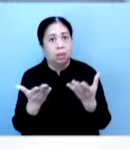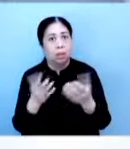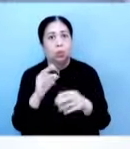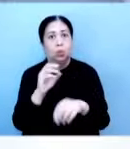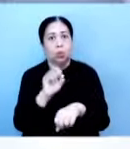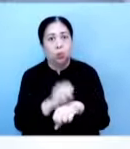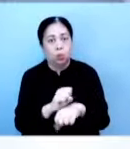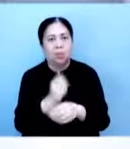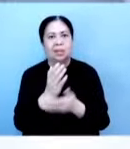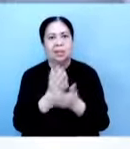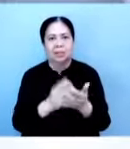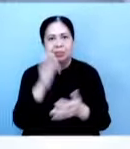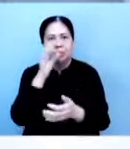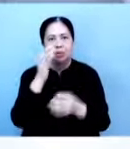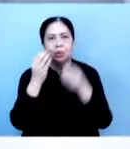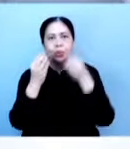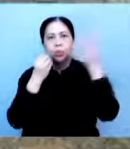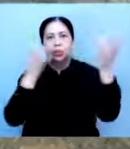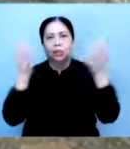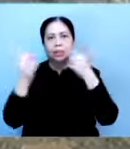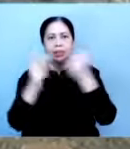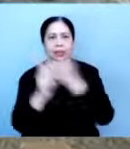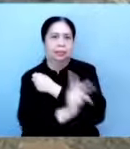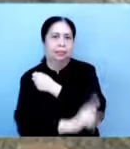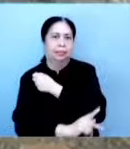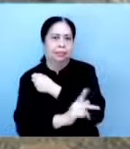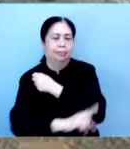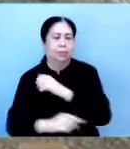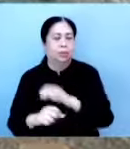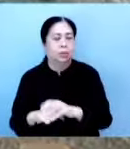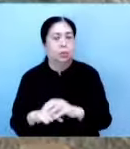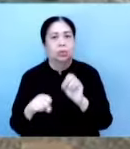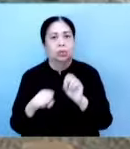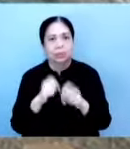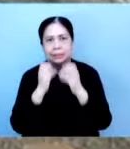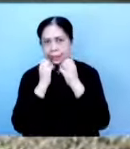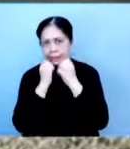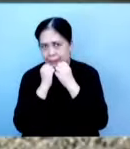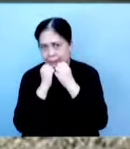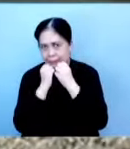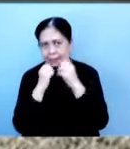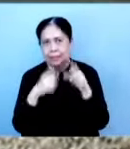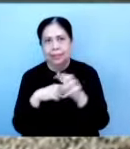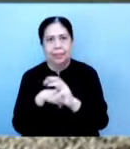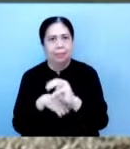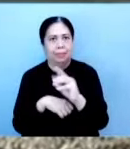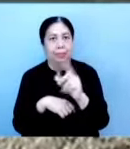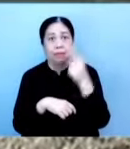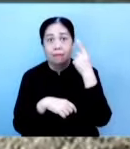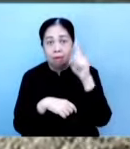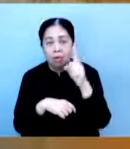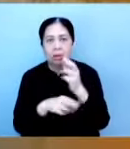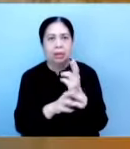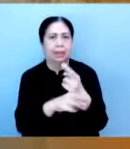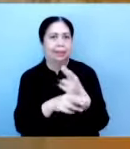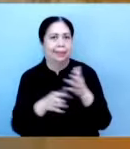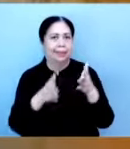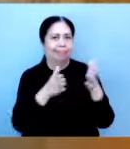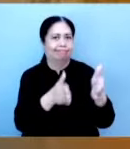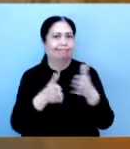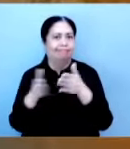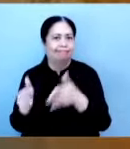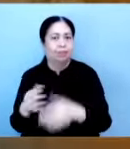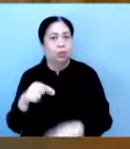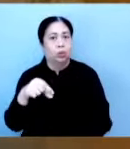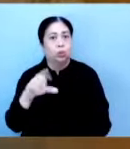ang Ilang mga Pilipino sa kani-kanilang mga probinsya kaya naman sasamantalahin na ito ng MMDA para ayusin ang ilang kalsada sa Quezon